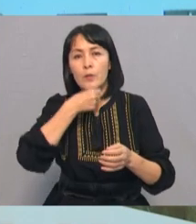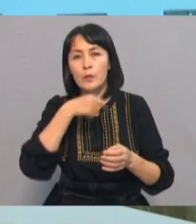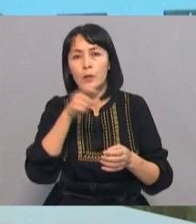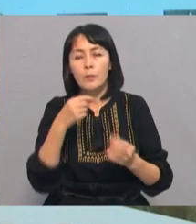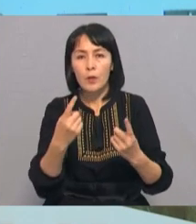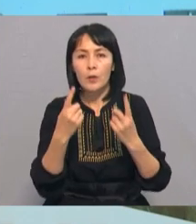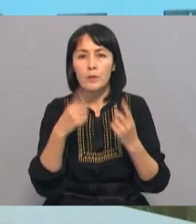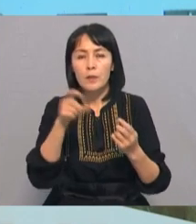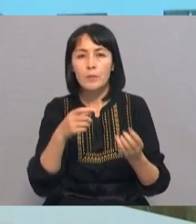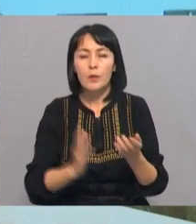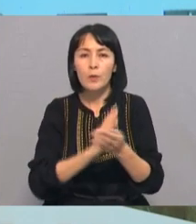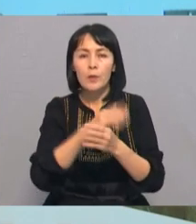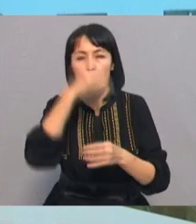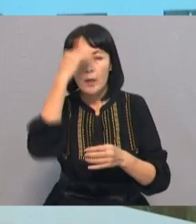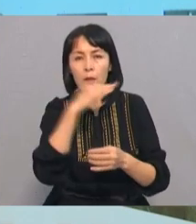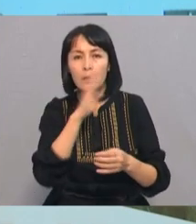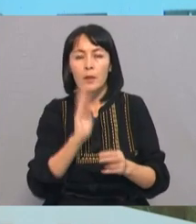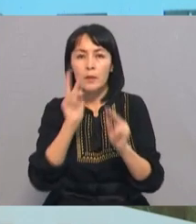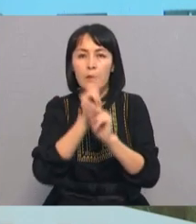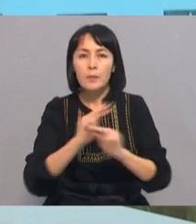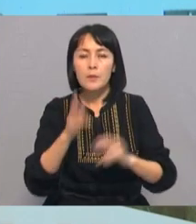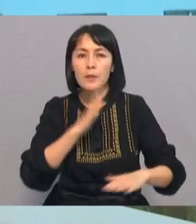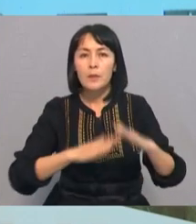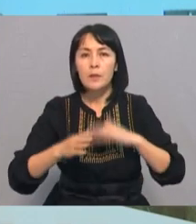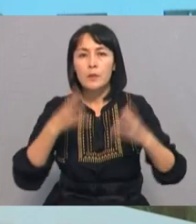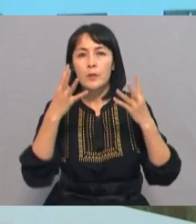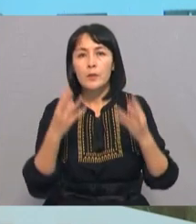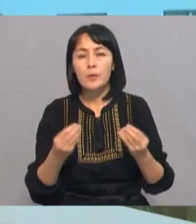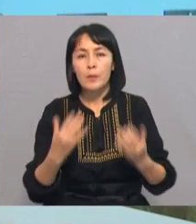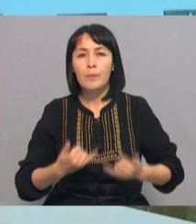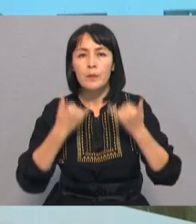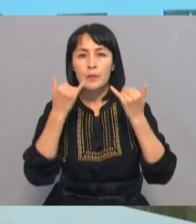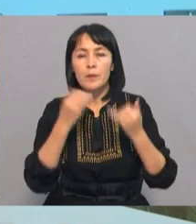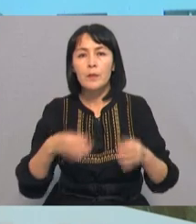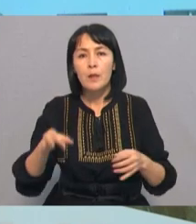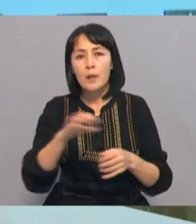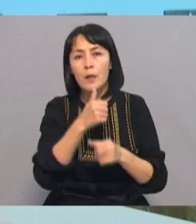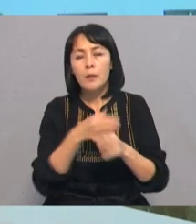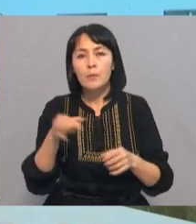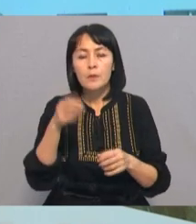учителя, учащиеся, родители. С радостным моментом поздравил аким Туркестанской области Дархан Сатыбалды.